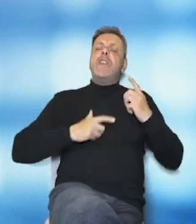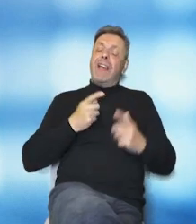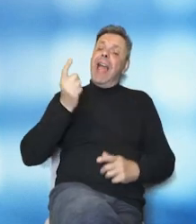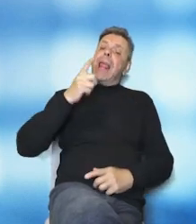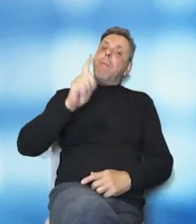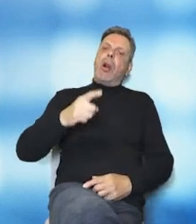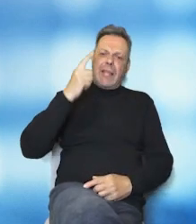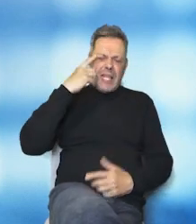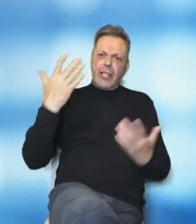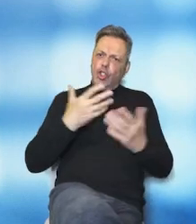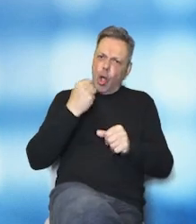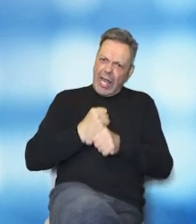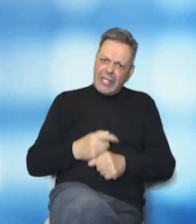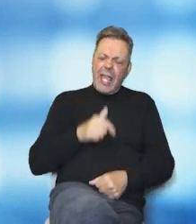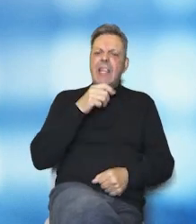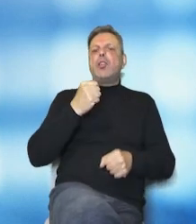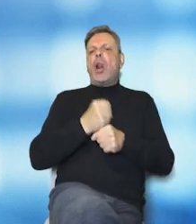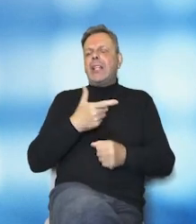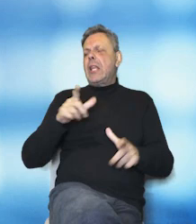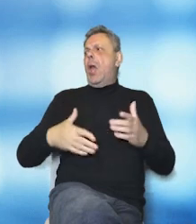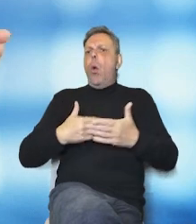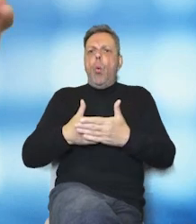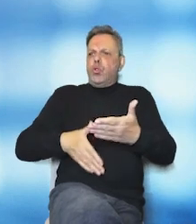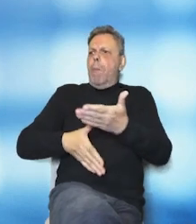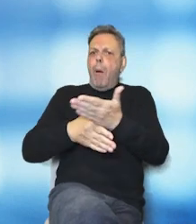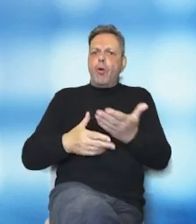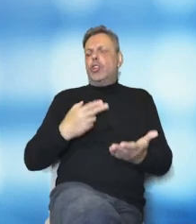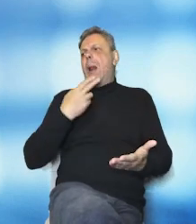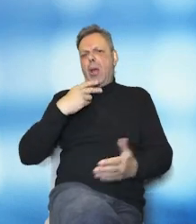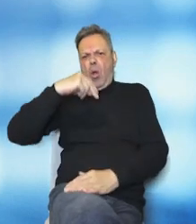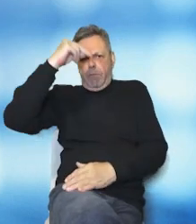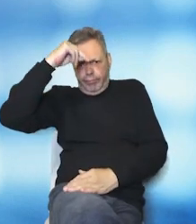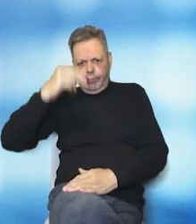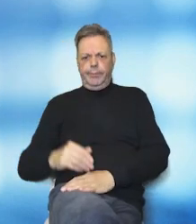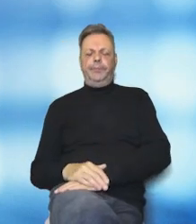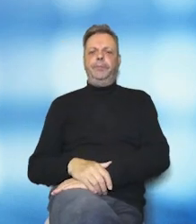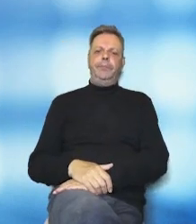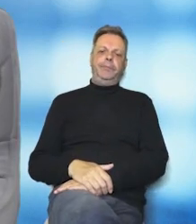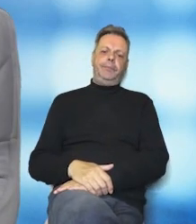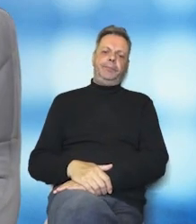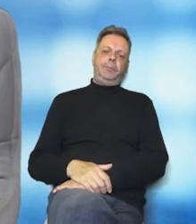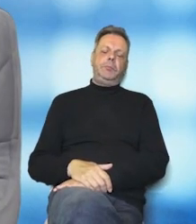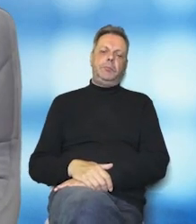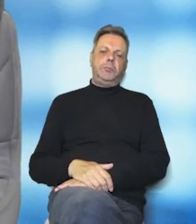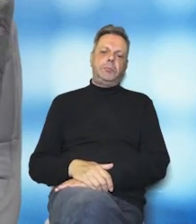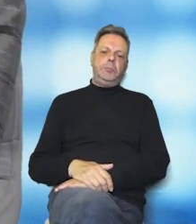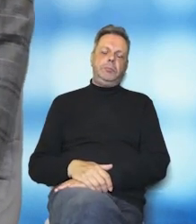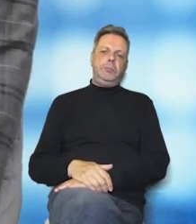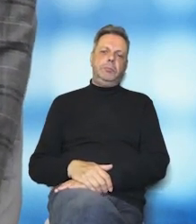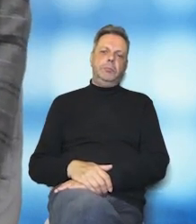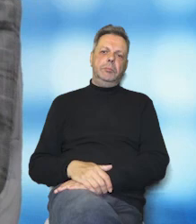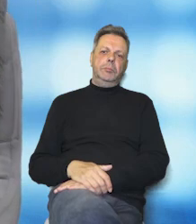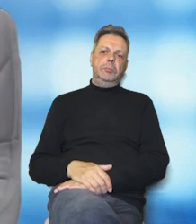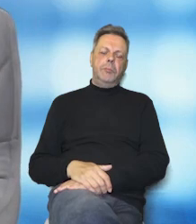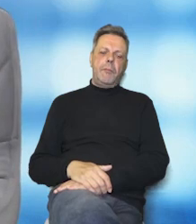znate što radite ili da to radite uz potporu nekoga, kao na primjer našeg događaja. Mm-hmm. E sad, Velebit će